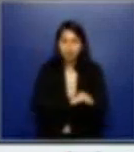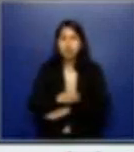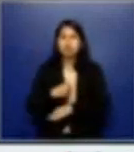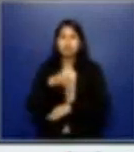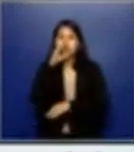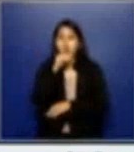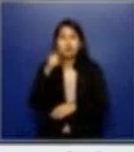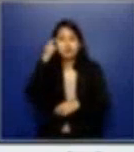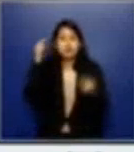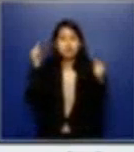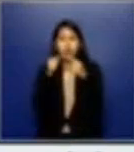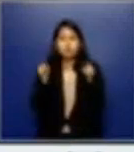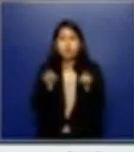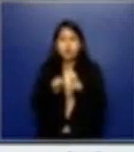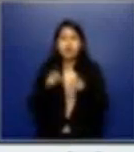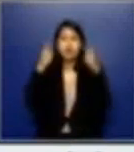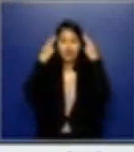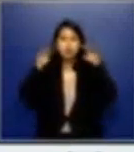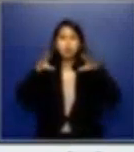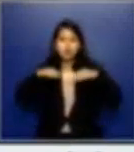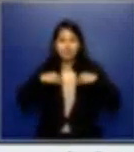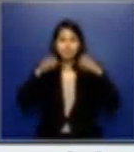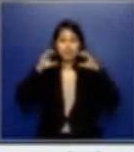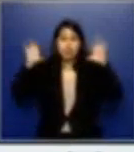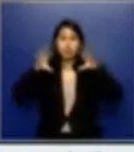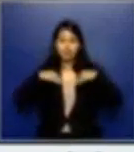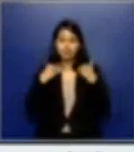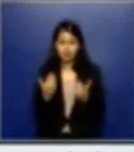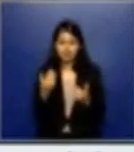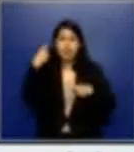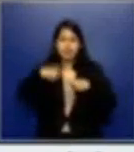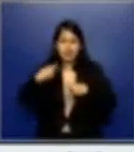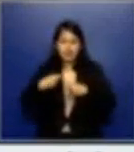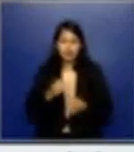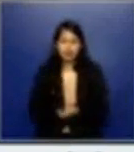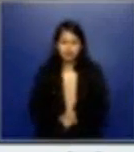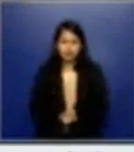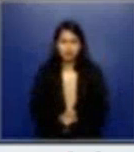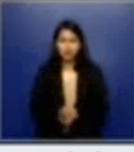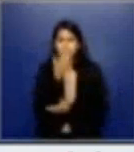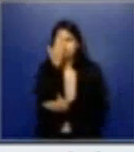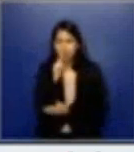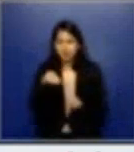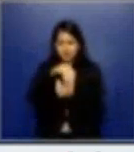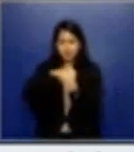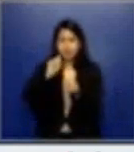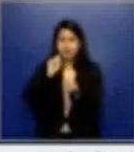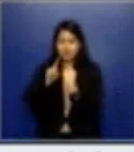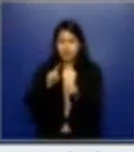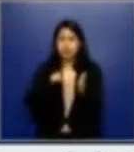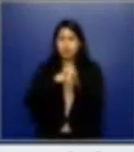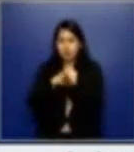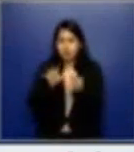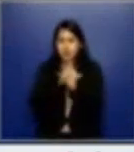เลยไม่ต้องคิดอะไรมากท่านนายกก็ยอมรับรัฐบาลก็ยอมรับว่าเราลำบากอยู่ในยุคเศรษฐกิจโดนโควิด